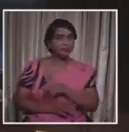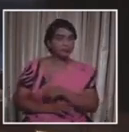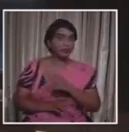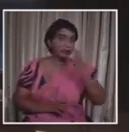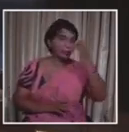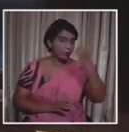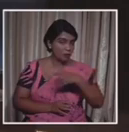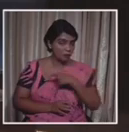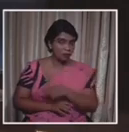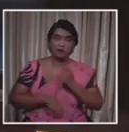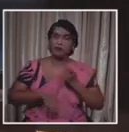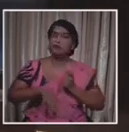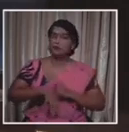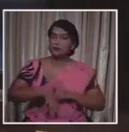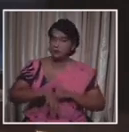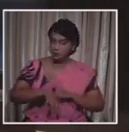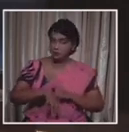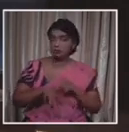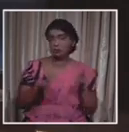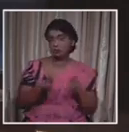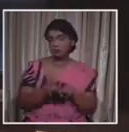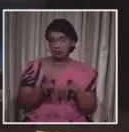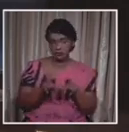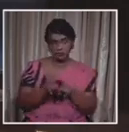දිනය සහ වේලාව වශයෙන්